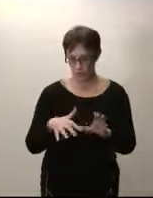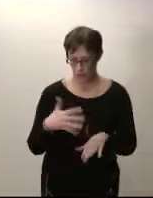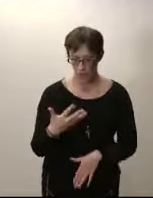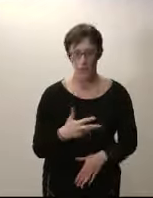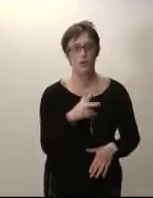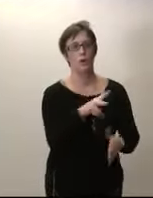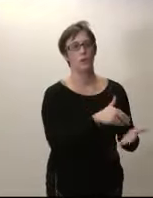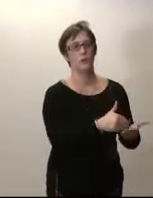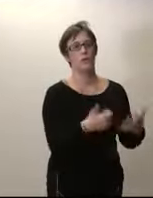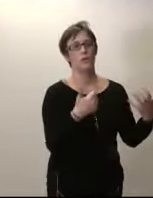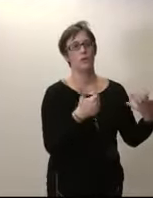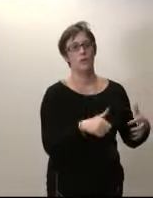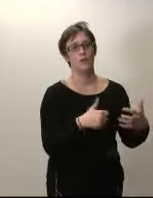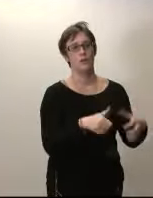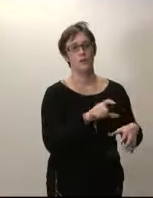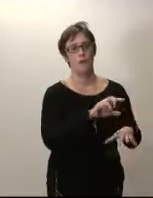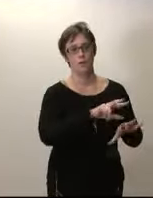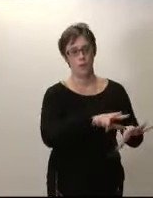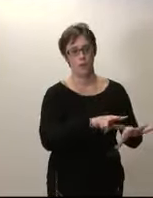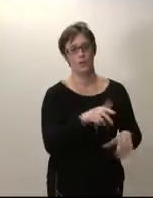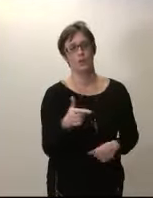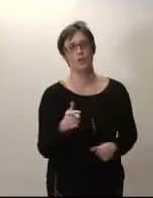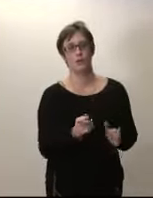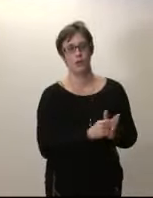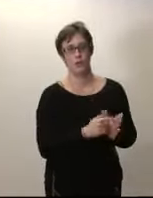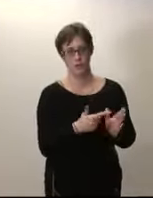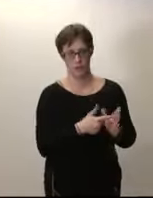628 000 en 2014.